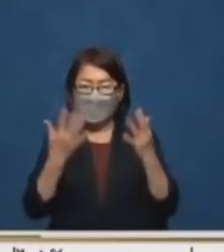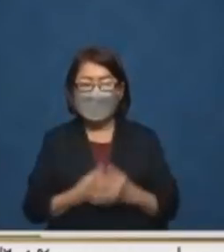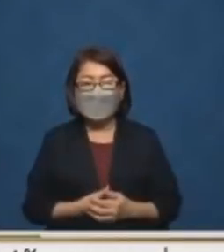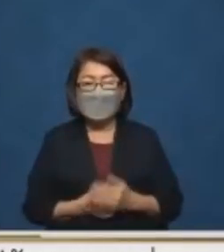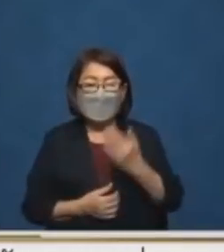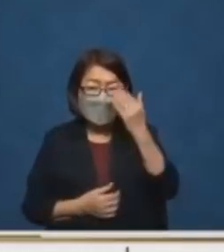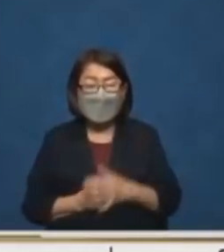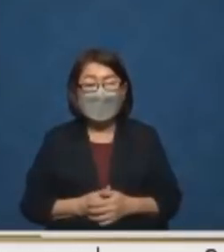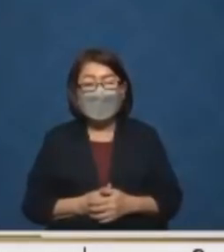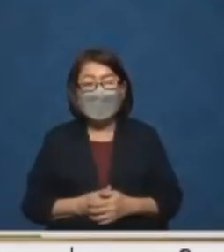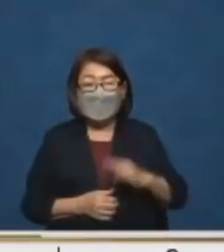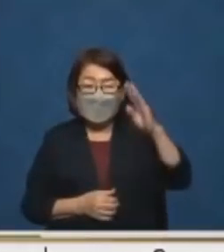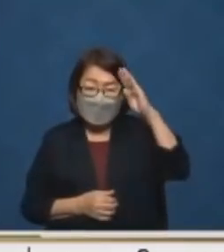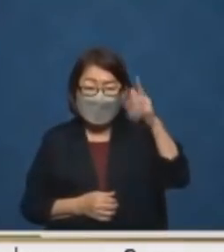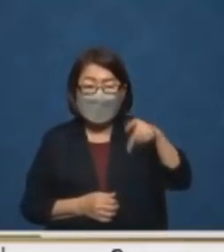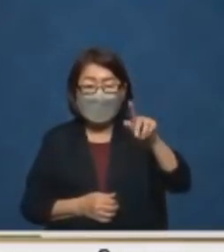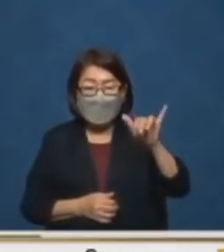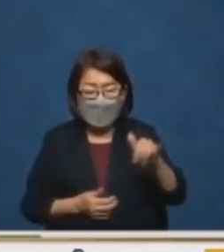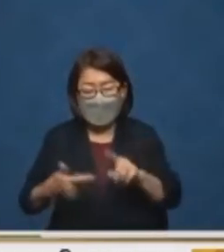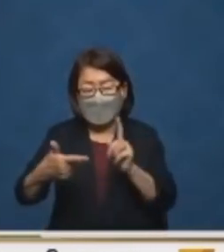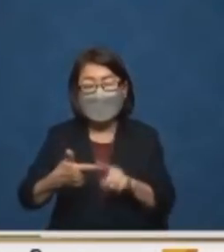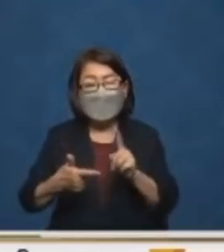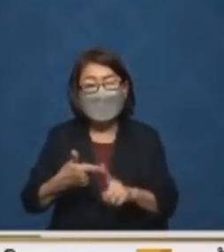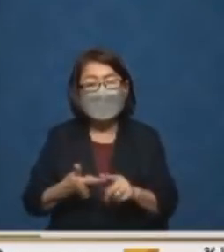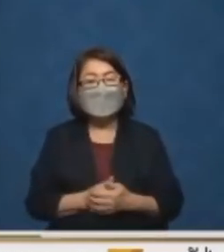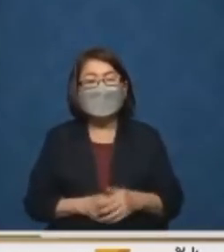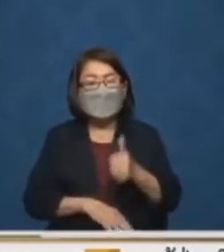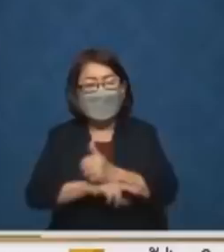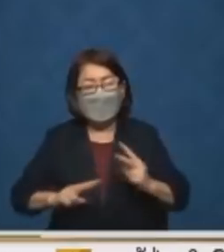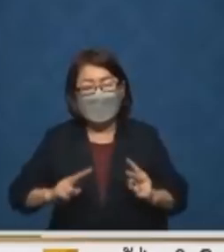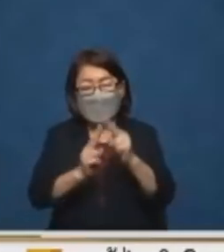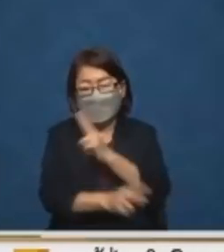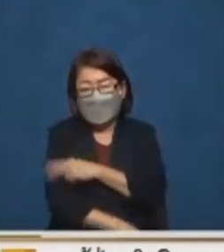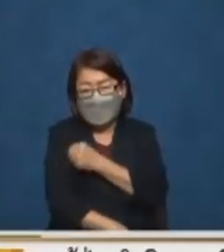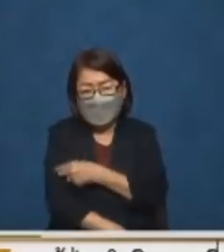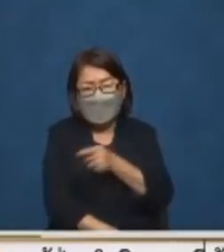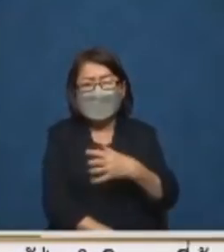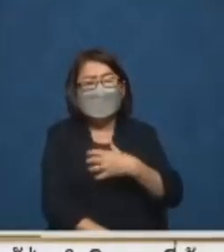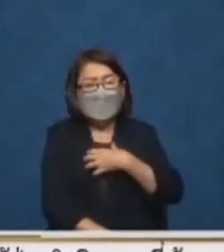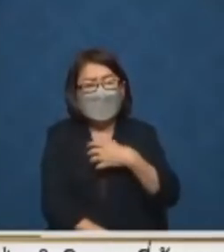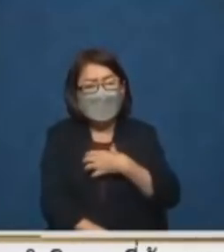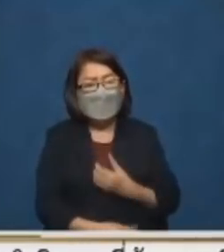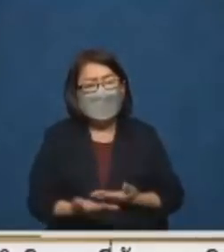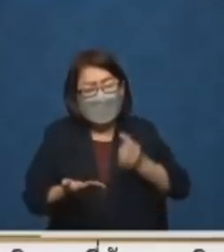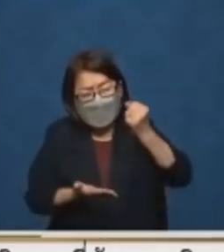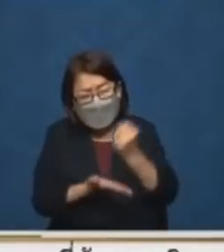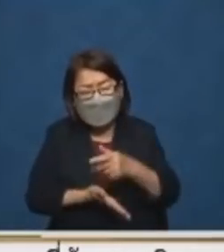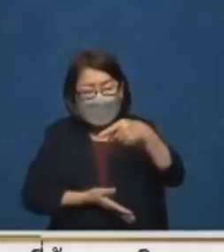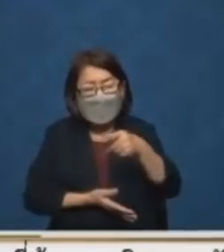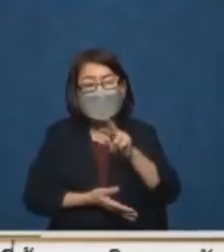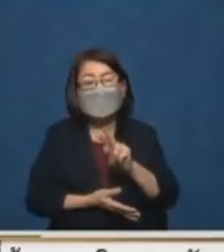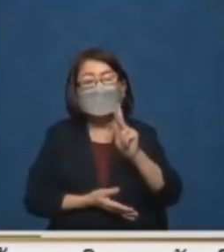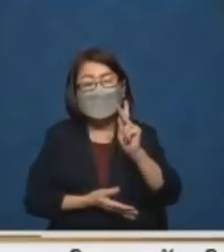คนเองประยุทแรนายัุทินคิดออกพระราชกรมหนดในละโทษกรรมหลายข้างหลายหลที่ผลเองประยุทธ